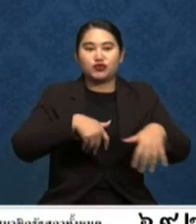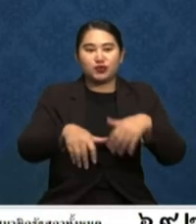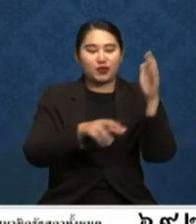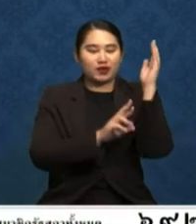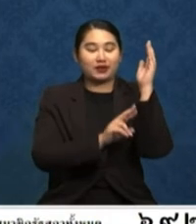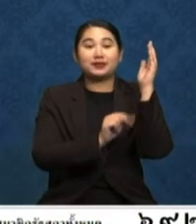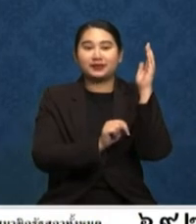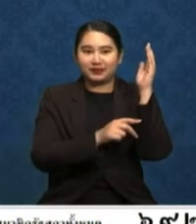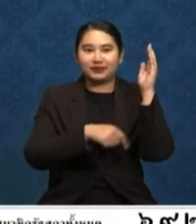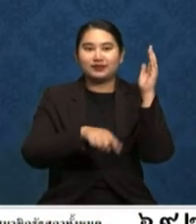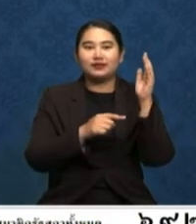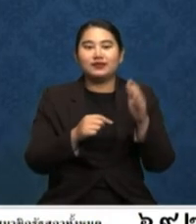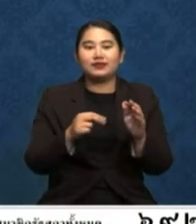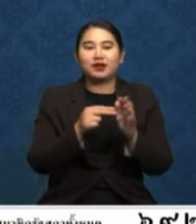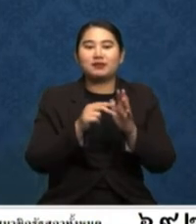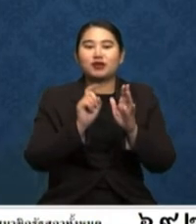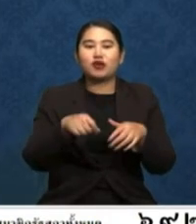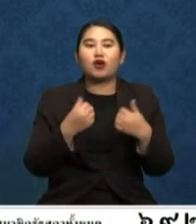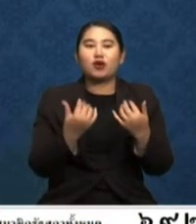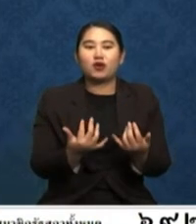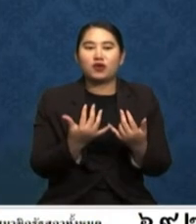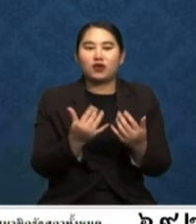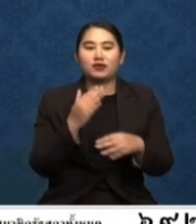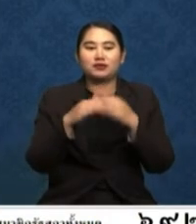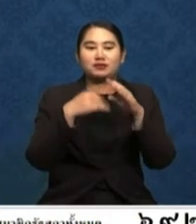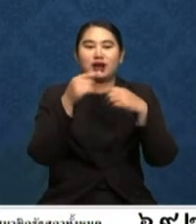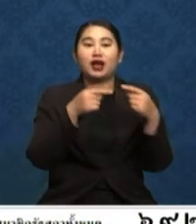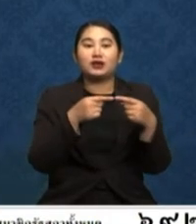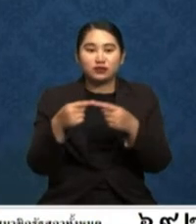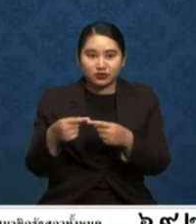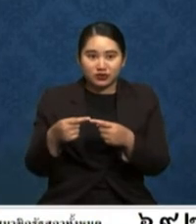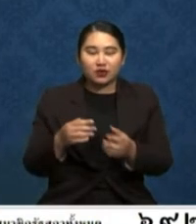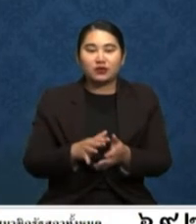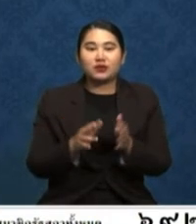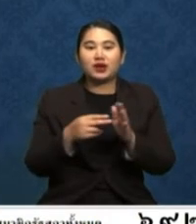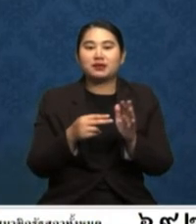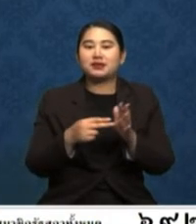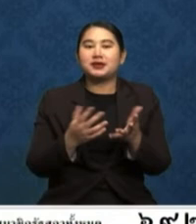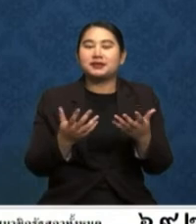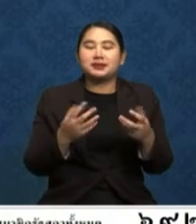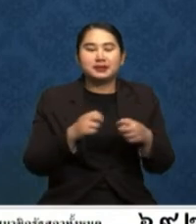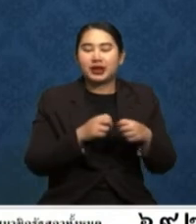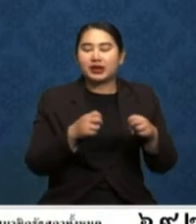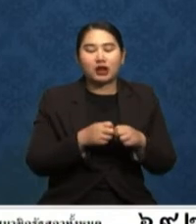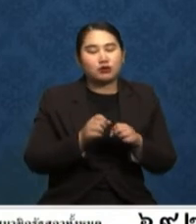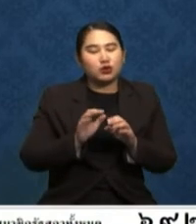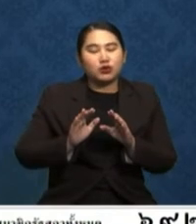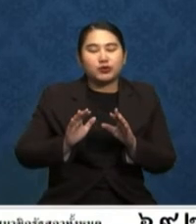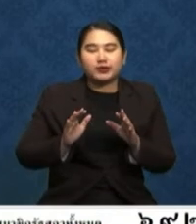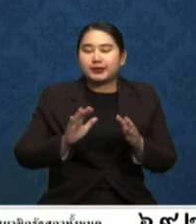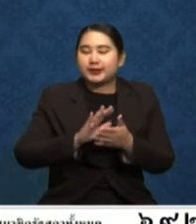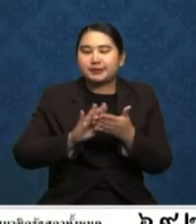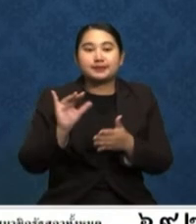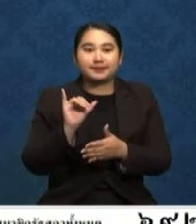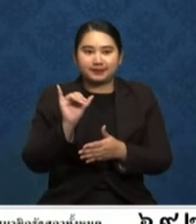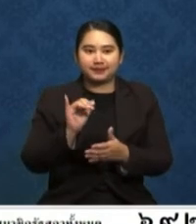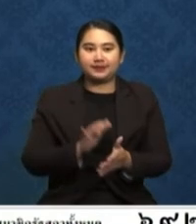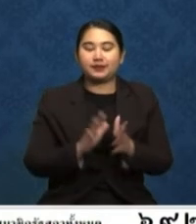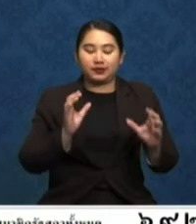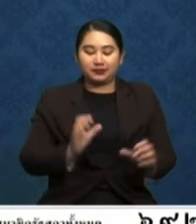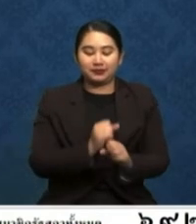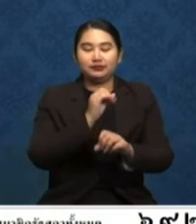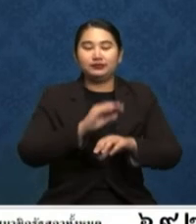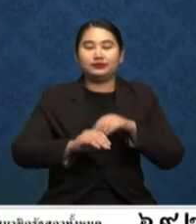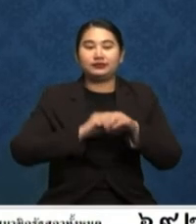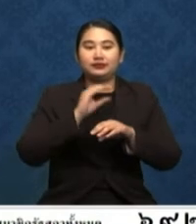จังหวัดระนองท่านก็ต้องรอการพัฒนาต่อไปแล้วมันก็จะกั๊กกันอยู่ไปแบบนี้เรื่อยๆค่ะสรุปแล้วโครงการ